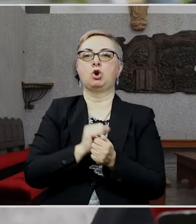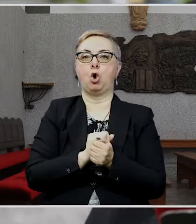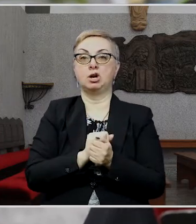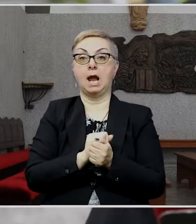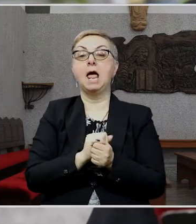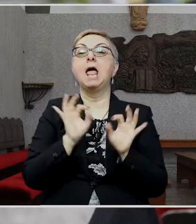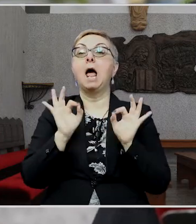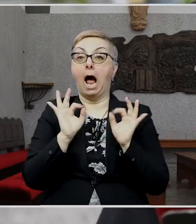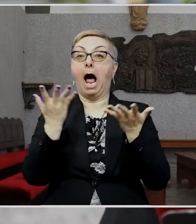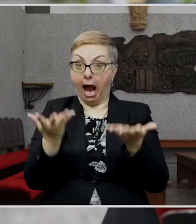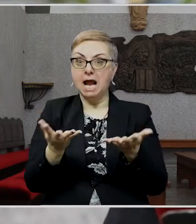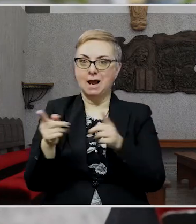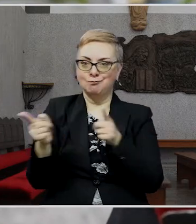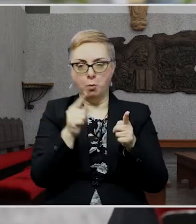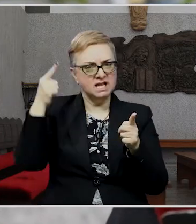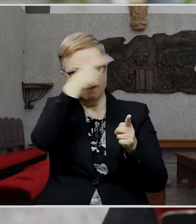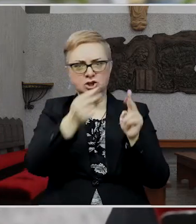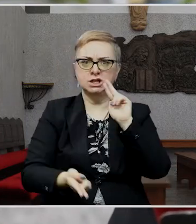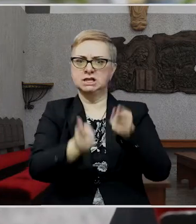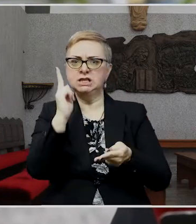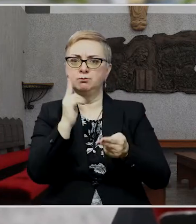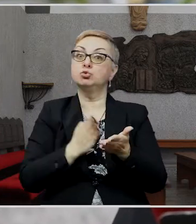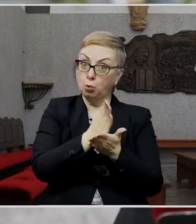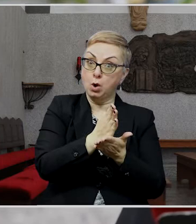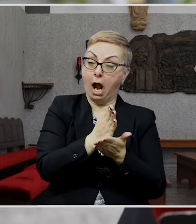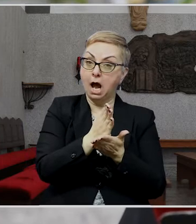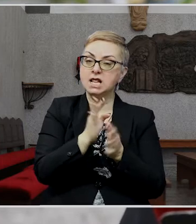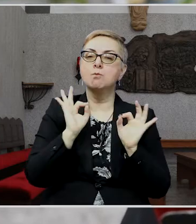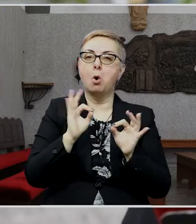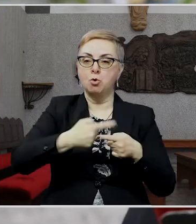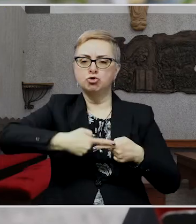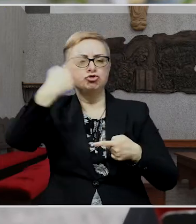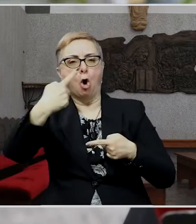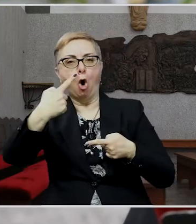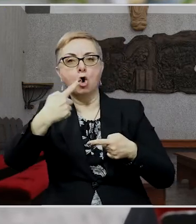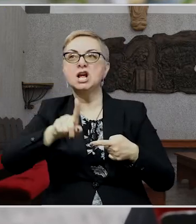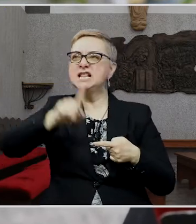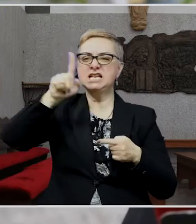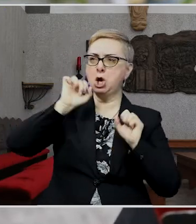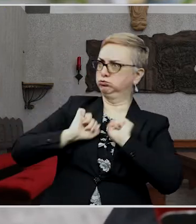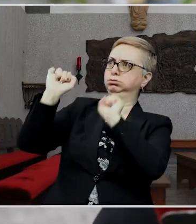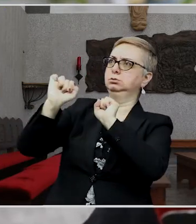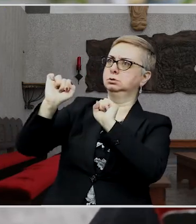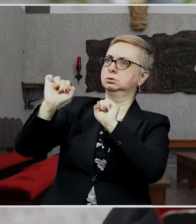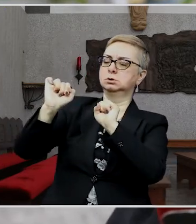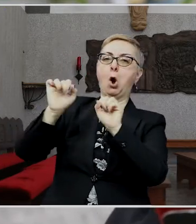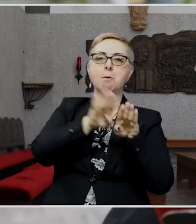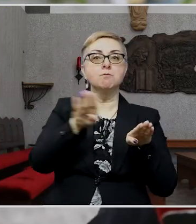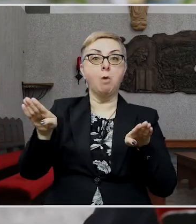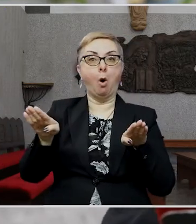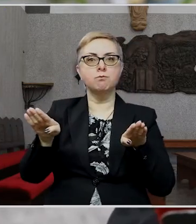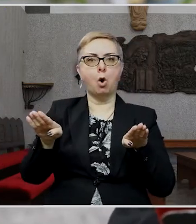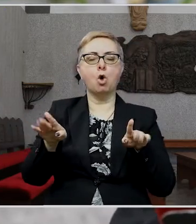perfino nei momenti più difficili perfino nel giorno in cui il popolo ripudi a dio e lui stesso